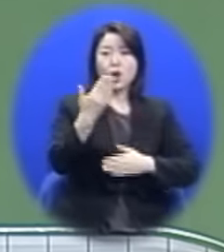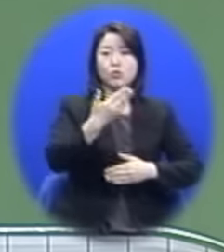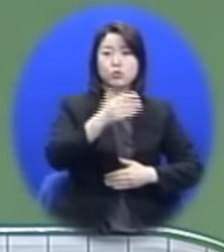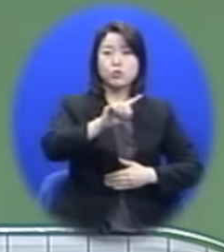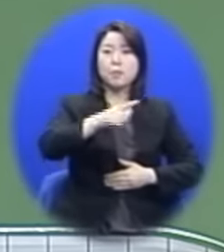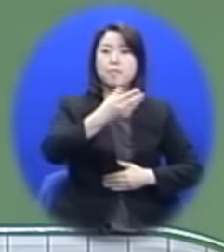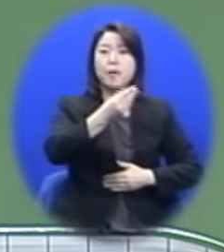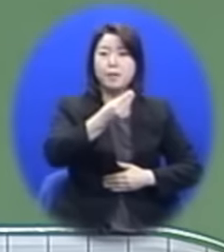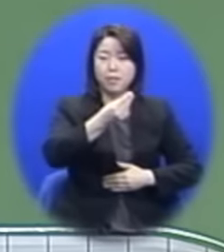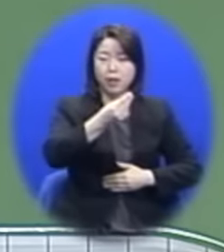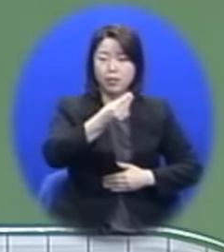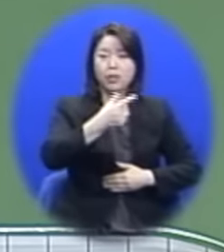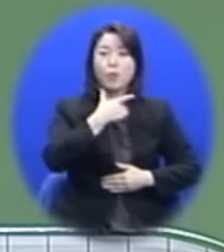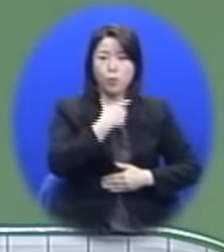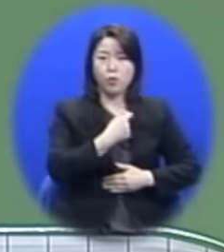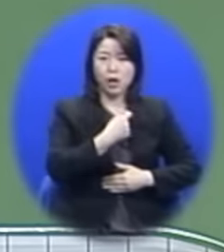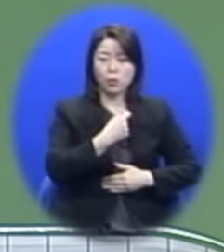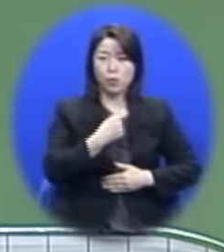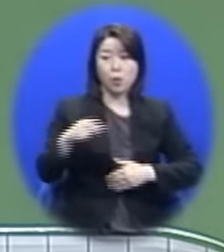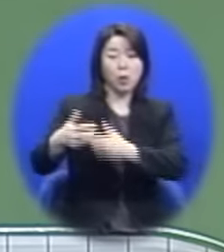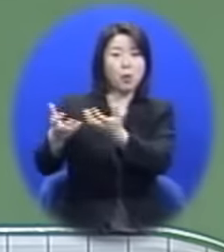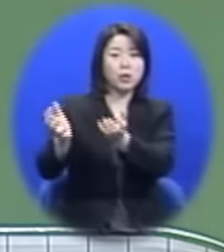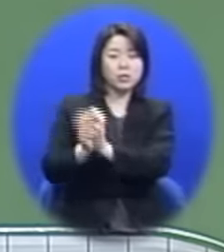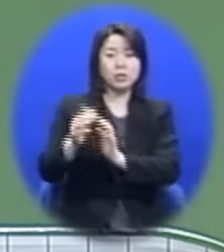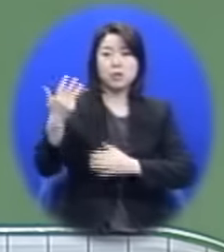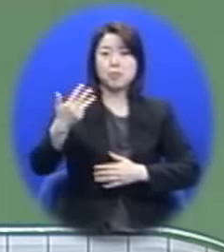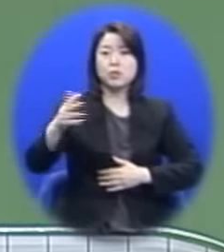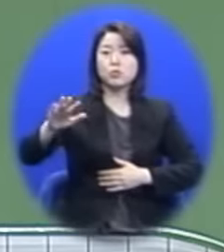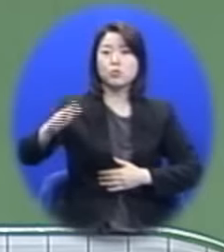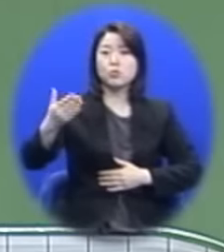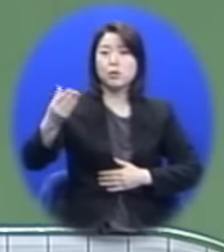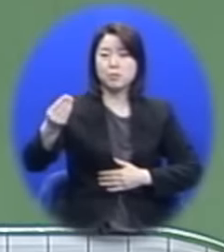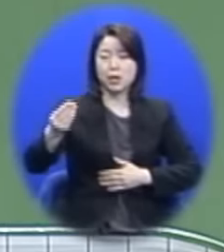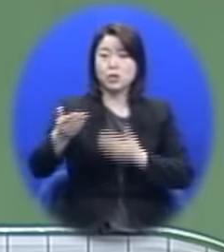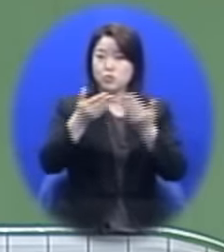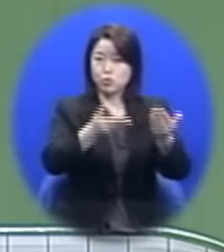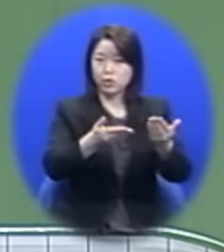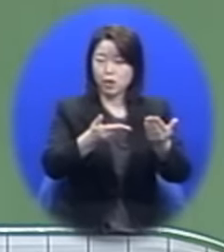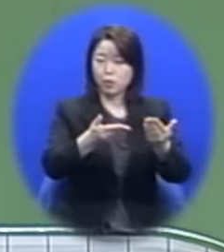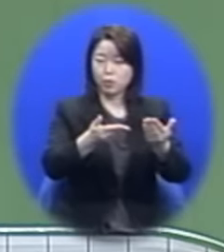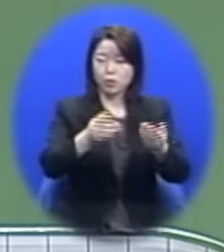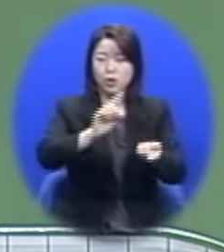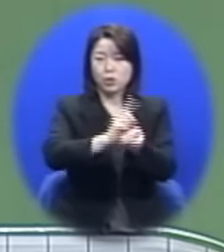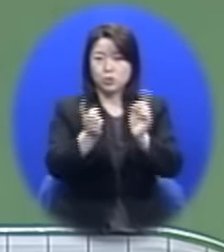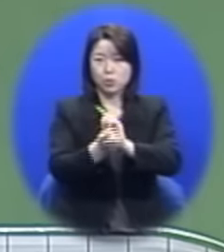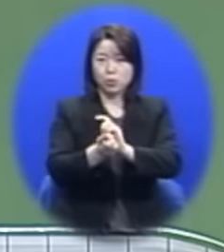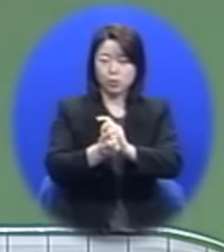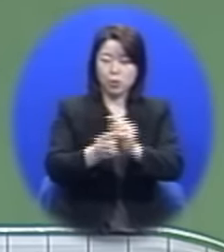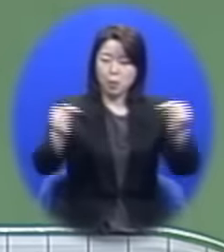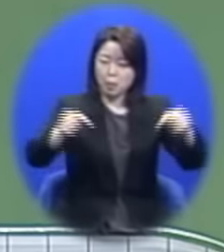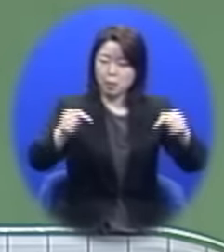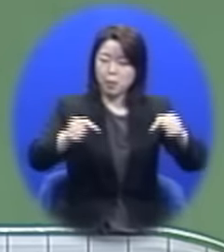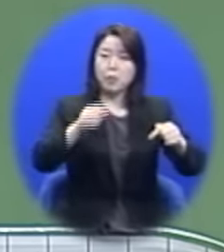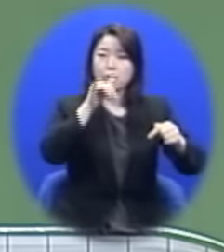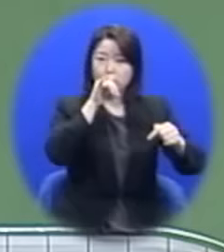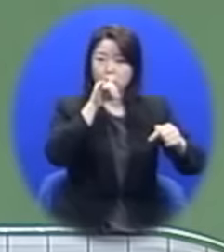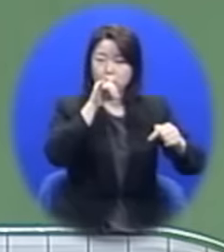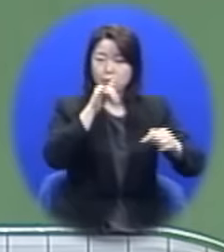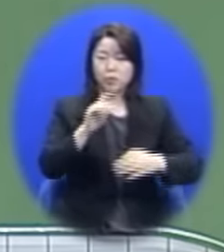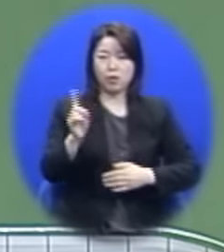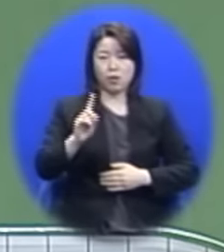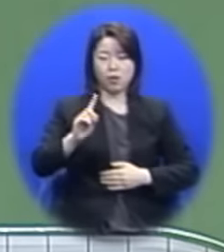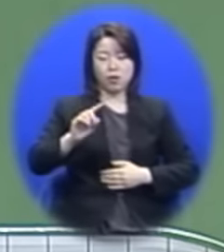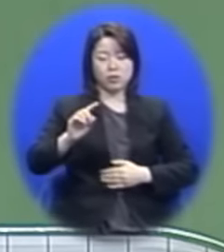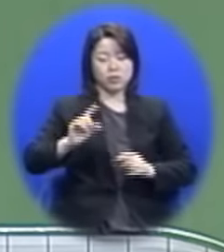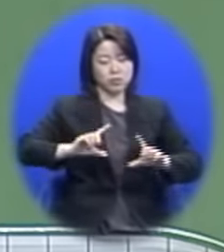좋겠고 구단에서는 8,900만 달러를 주겠다고 오랜 기간 동안 줄다리기를 하다가 어느 날 저녁에